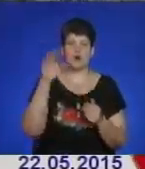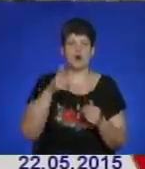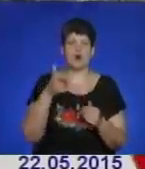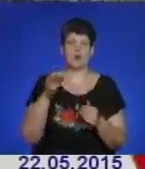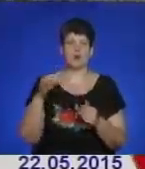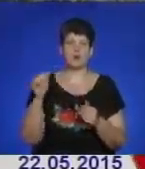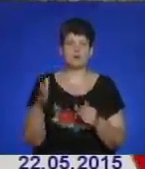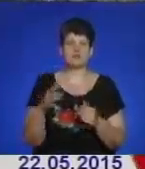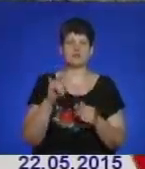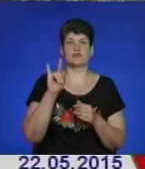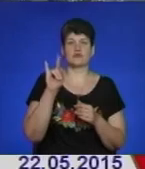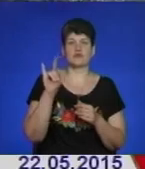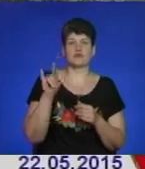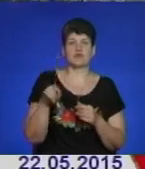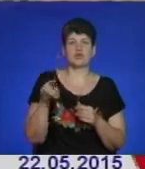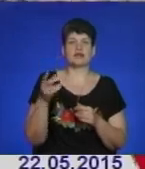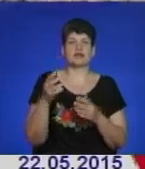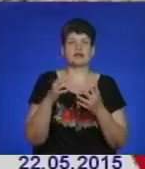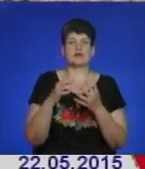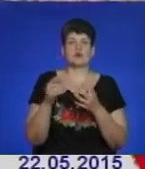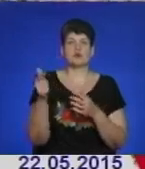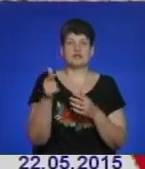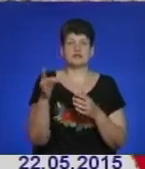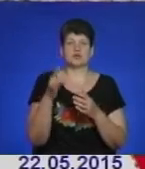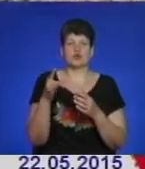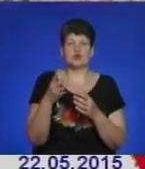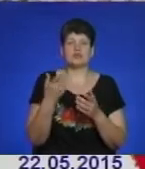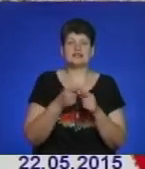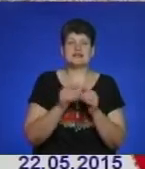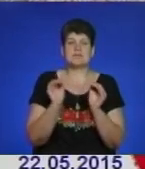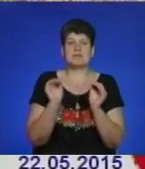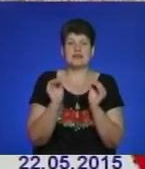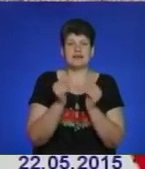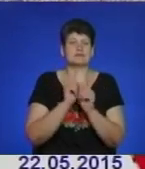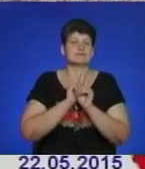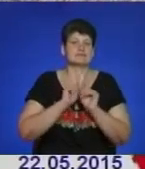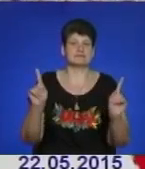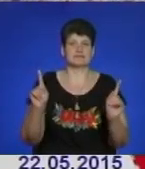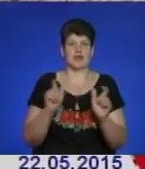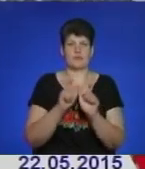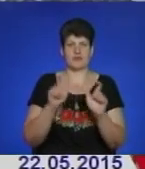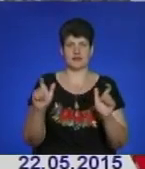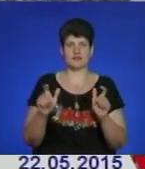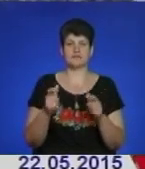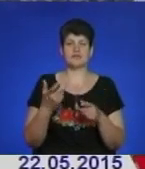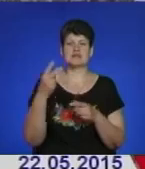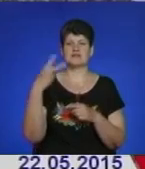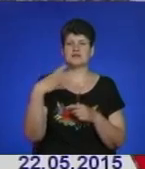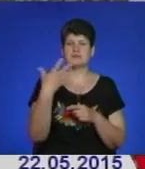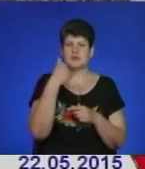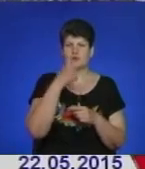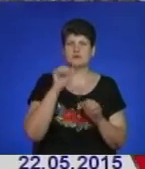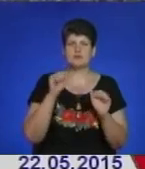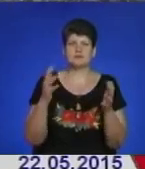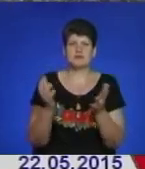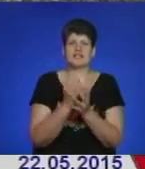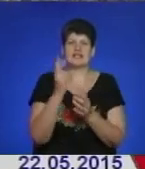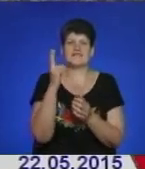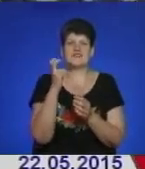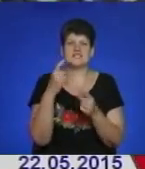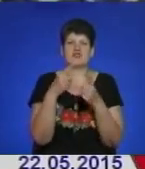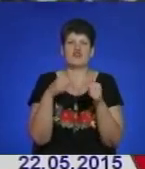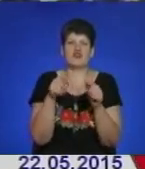села Вікно Гусятинського району, це маленький, але унікальний ботанічний об'єкт. За чверть століття вдалося вберегти понад 200 видів рослин,